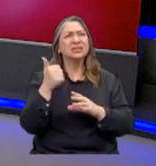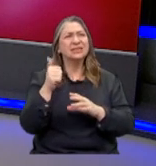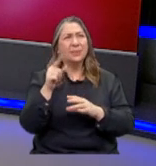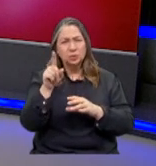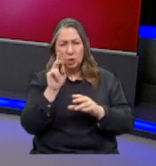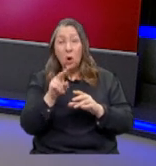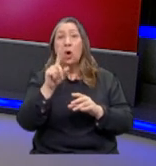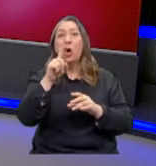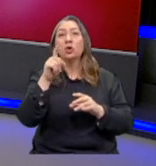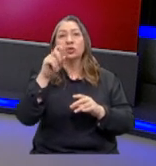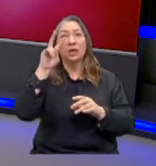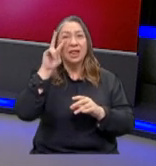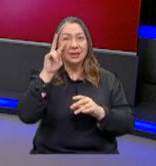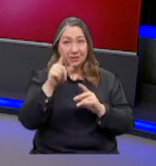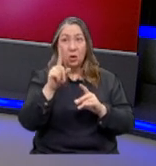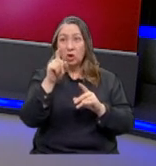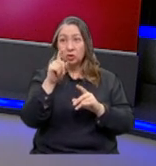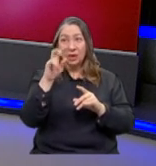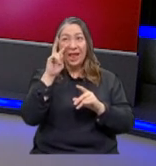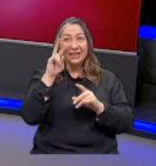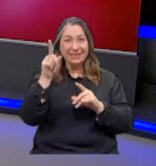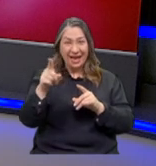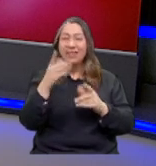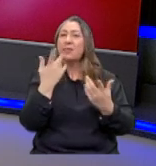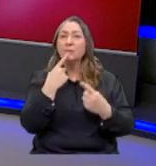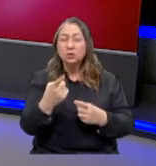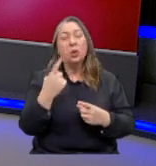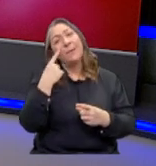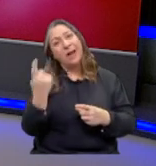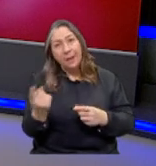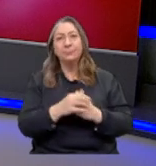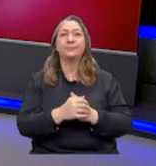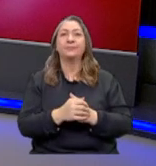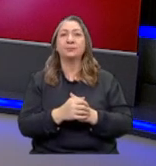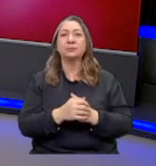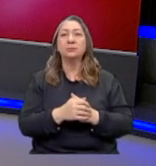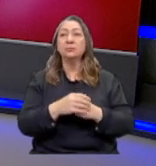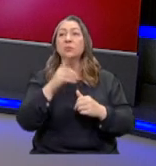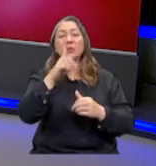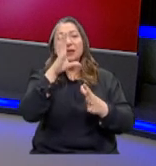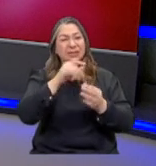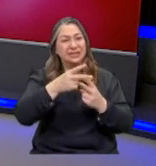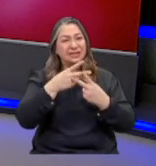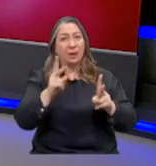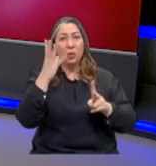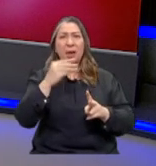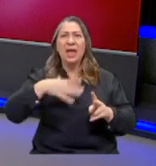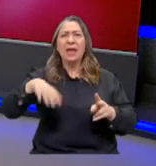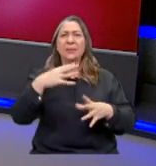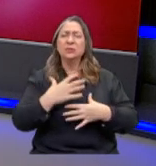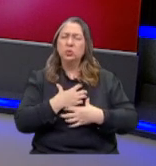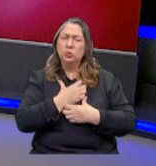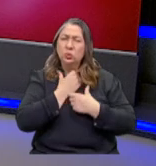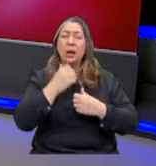Hemen şurada 19 Aralık'taydı. 19 Aralık'ta yaşanan olayda ne demiş ona bakalım. Failin serbest bırakılması hepimizi